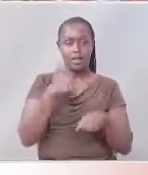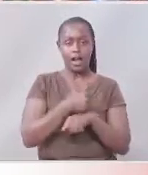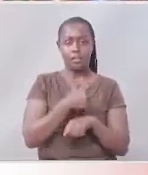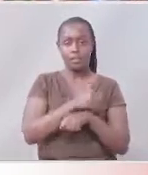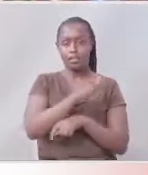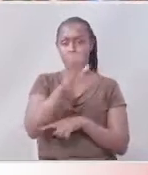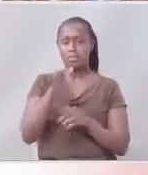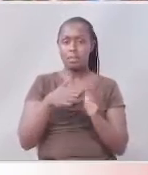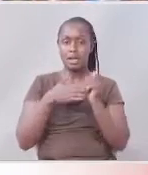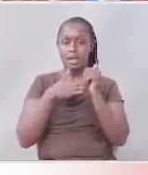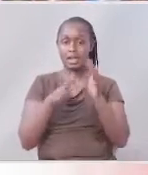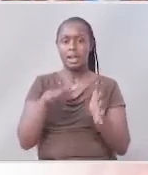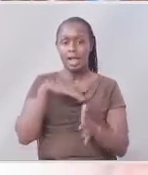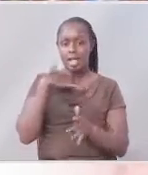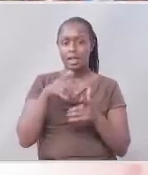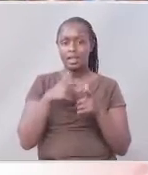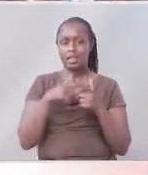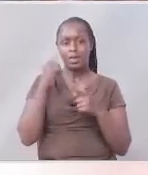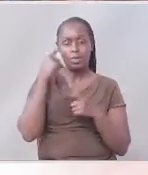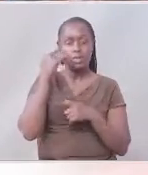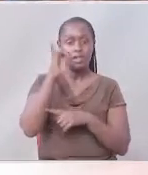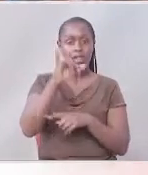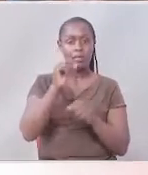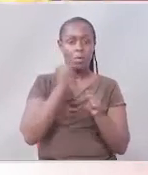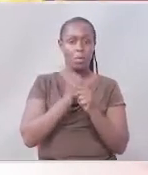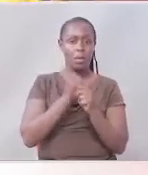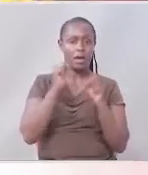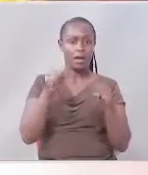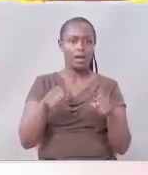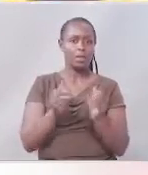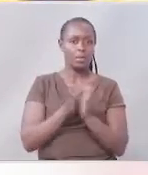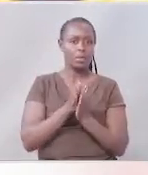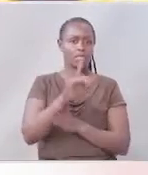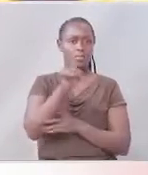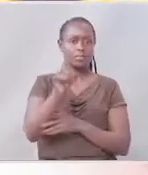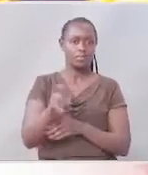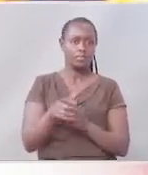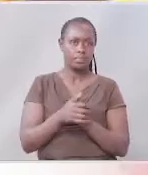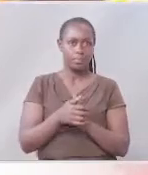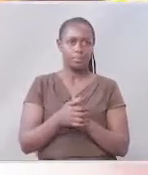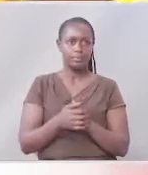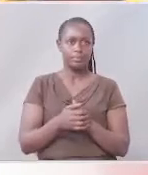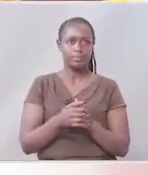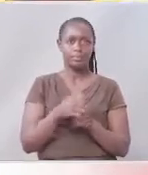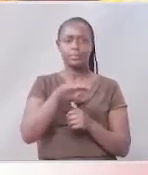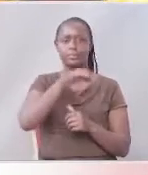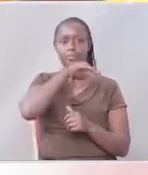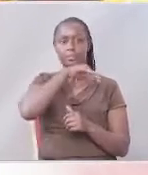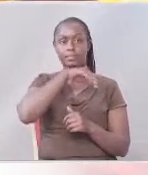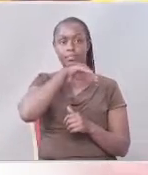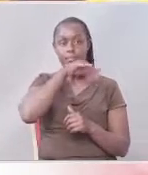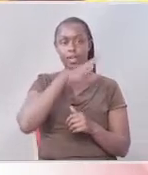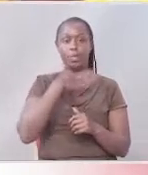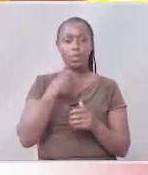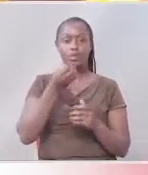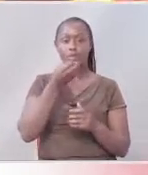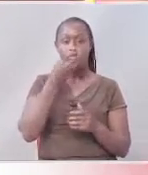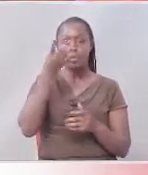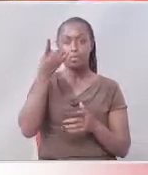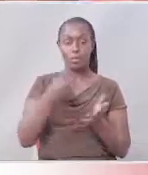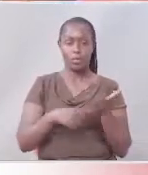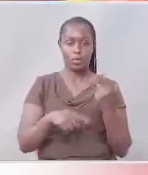wenu mbwa, huyo ni mtu wa kufanya kazi na yeye. Wewe Raila Odinga, nataka tukuambie